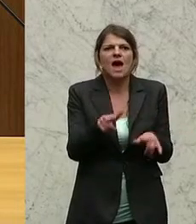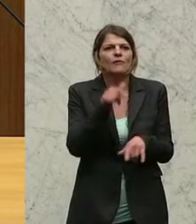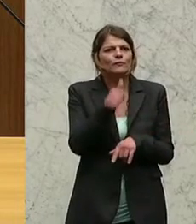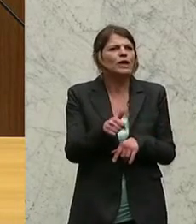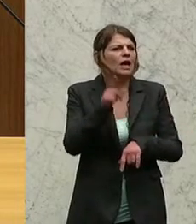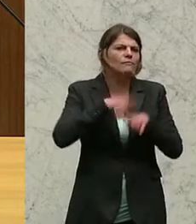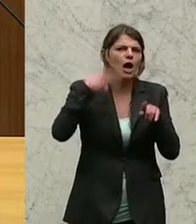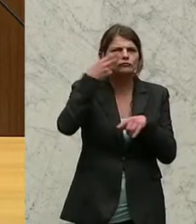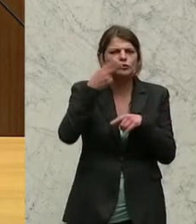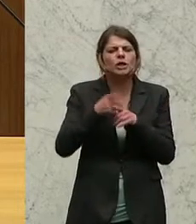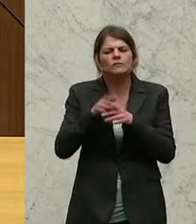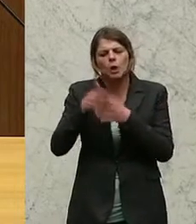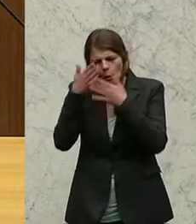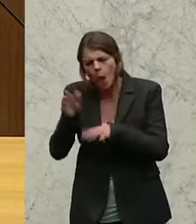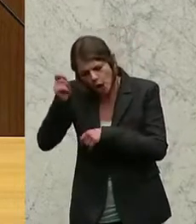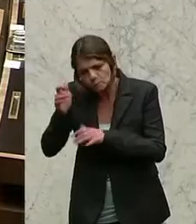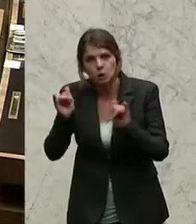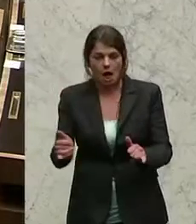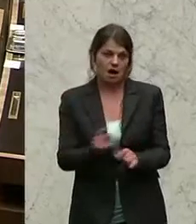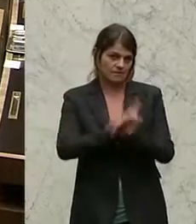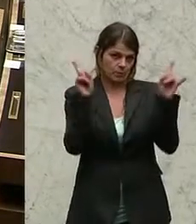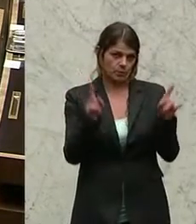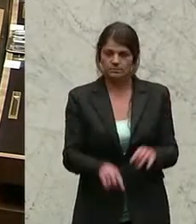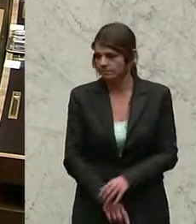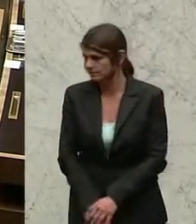falsch verstandene Toleranz geben.